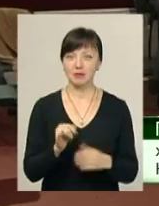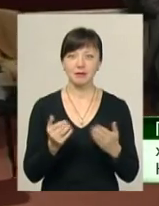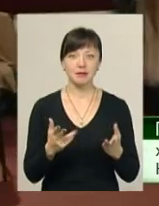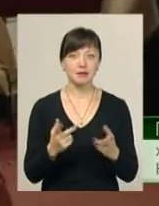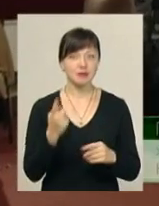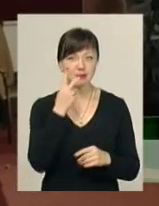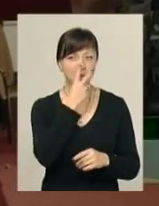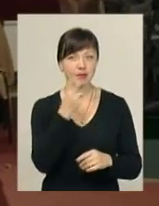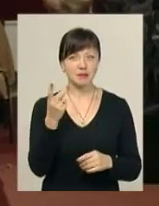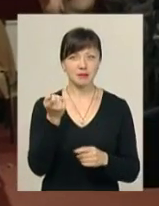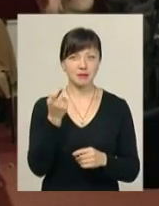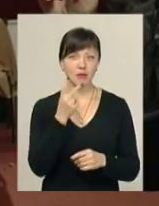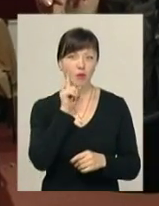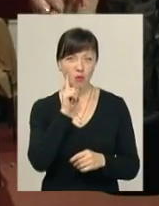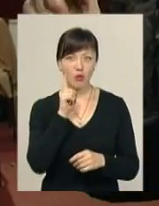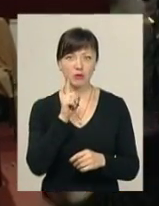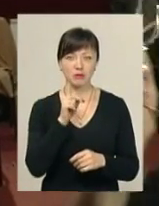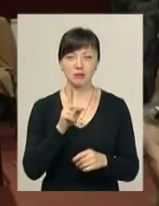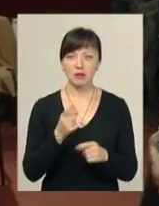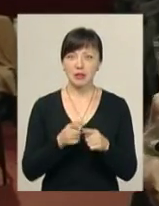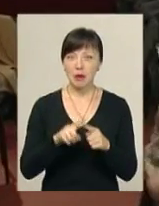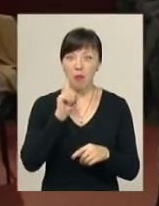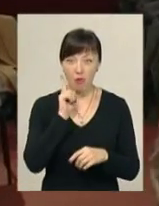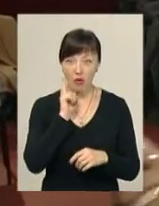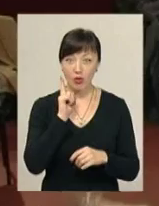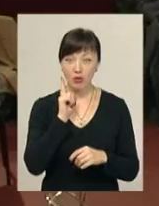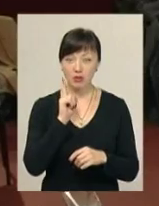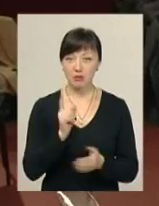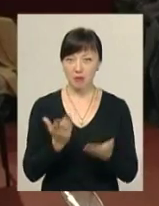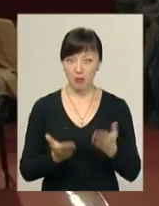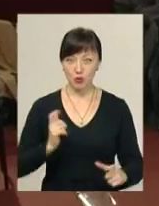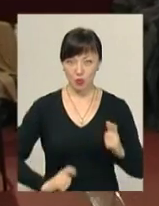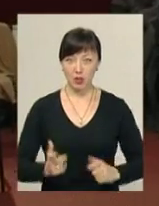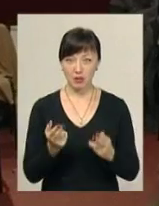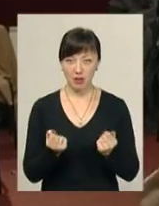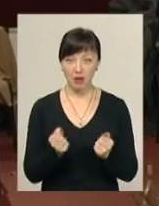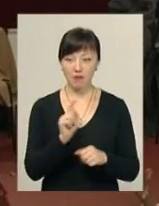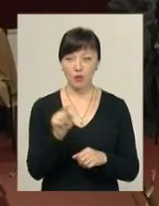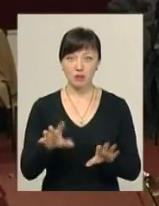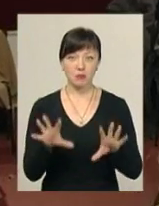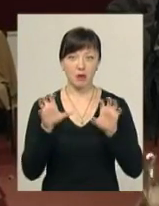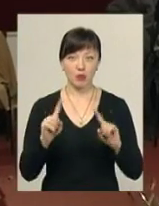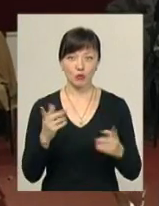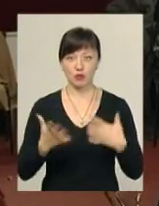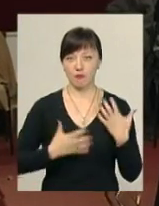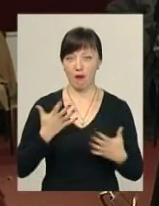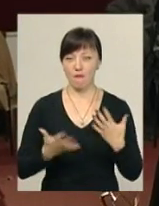І так, знаєте, краєм глазу бачу молодь. Да? І те, що молодь – це ж, мабуть, студенти, так? І вони сприймають дуже